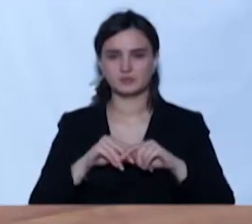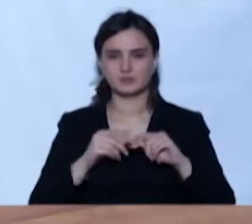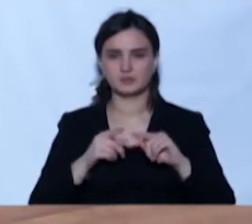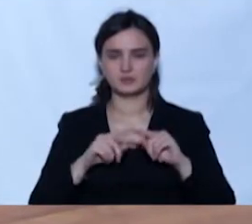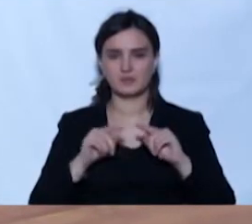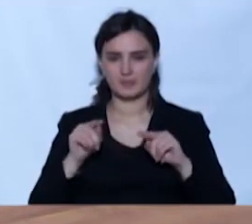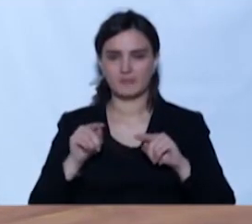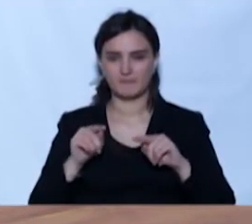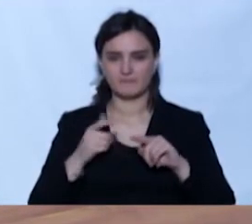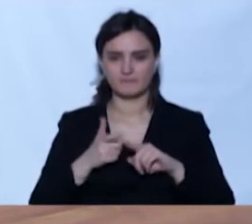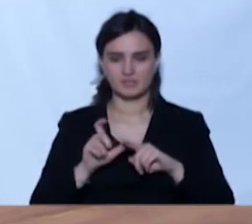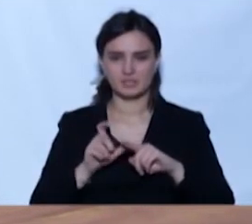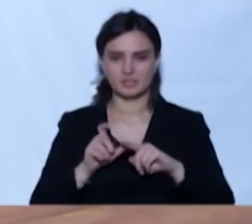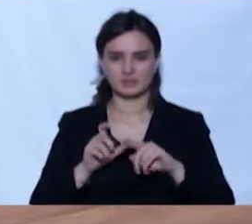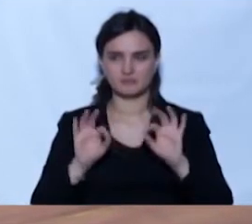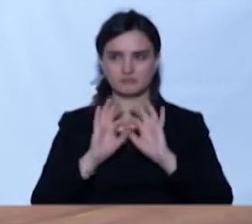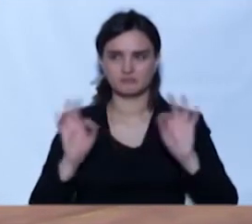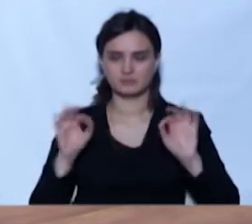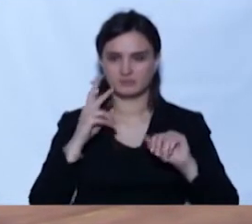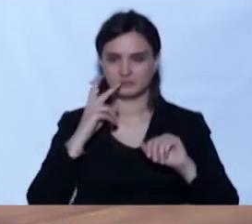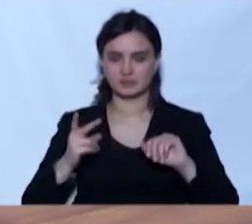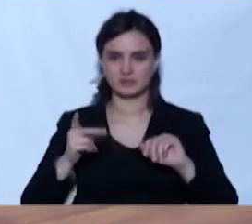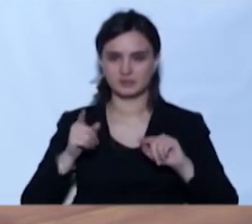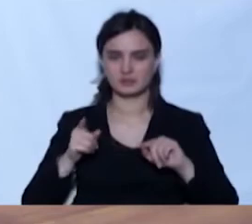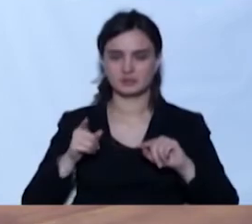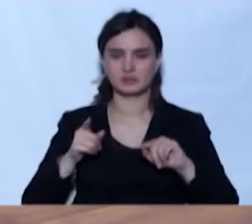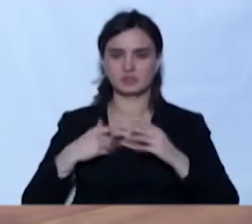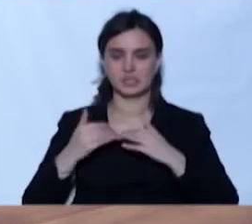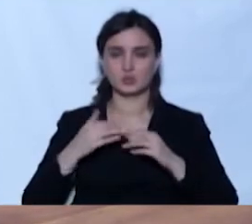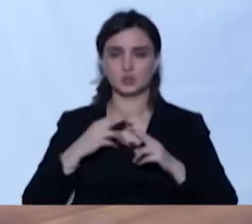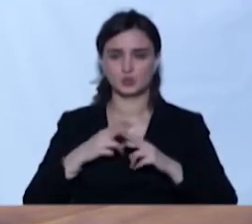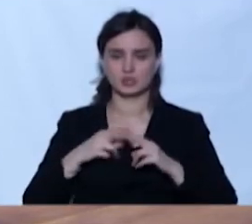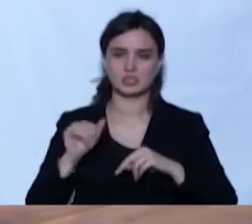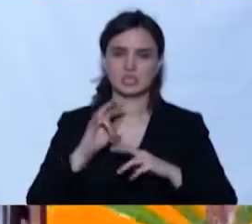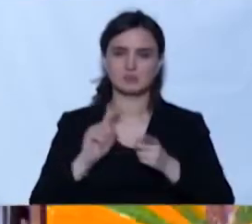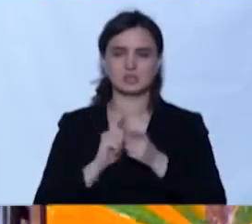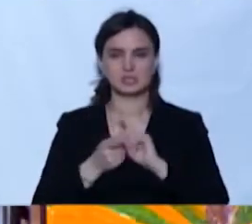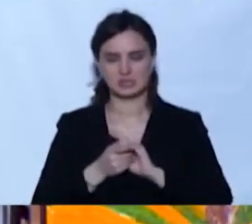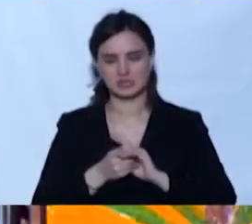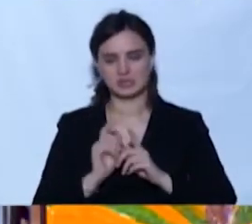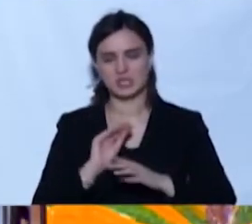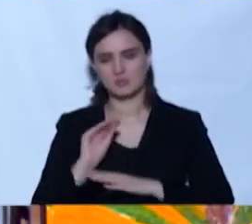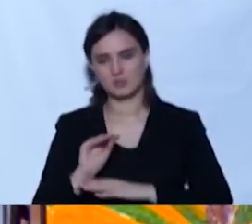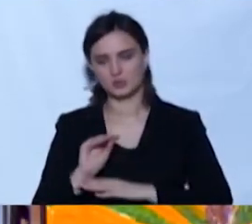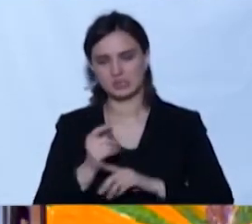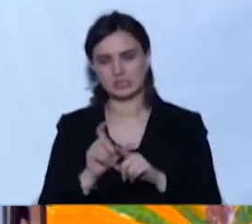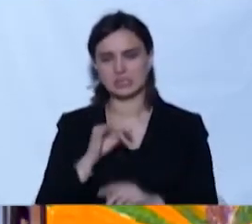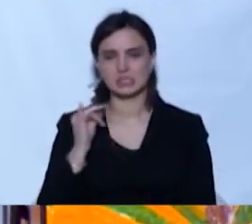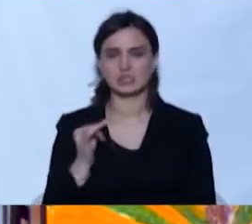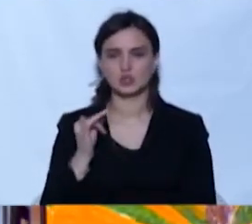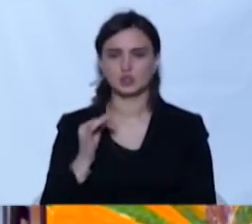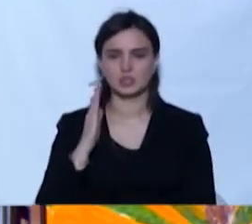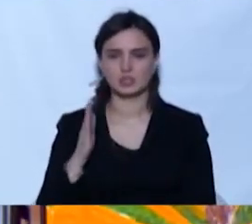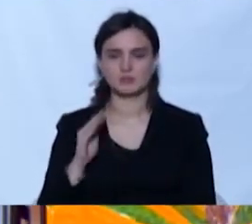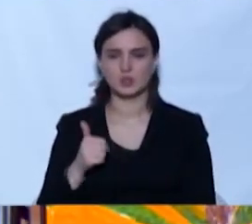ჰარმონიულ ხედს უშლის ხელს, ან პირიქით დაამატოთ. ძალიან საინტერესო იქნება, როგორ გააკეთებენ